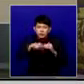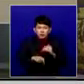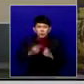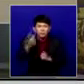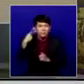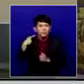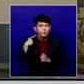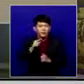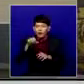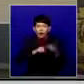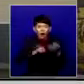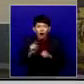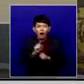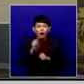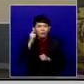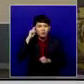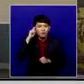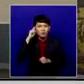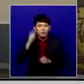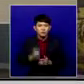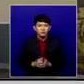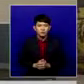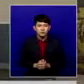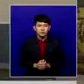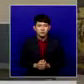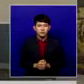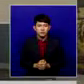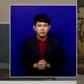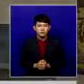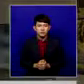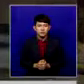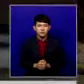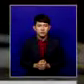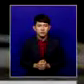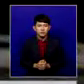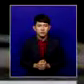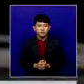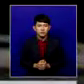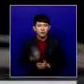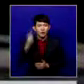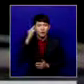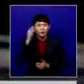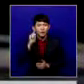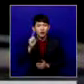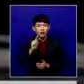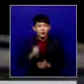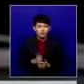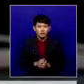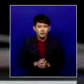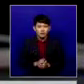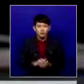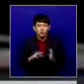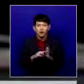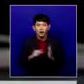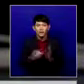อะไรกับคำนี้ท่านรู้ปรัชญาคำนี้เนี่ยมันคือสินทรัพย์มนุ